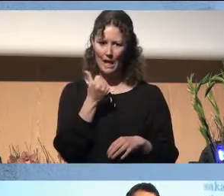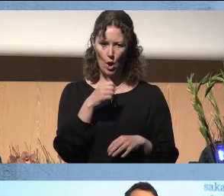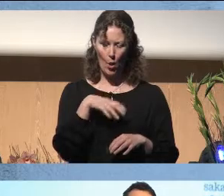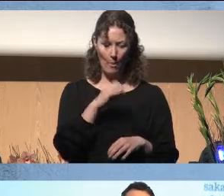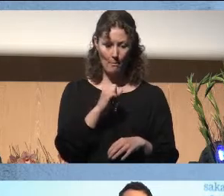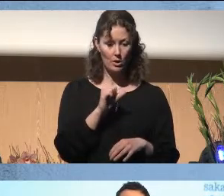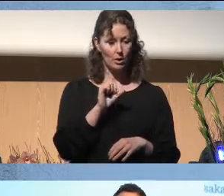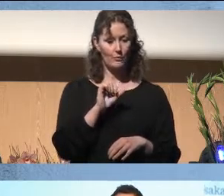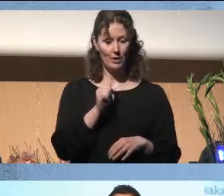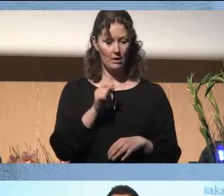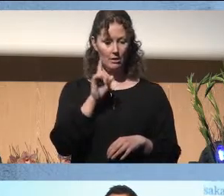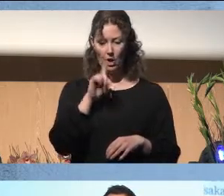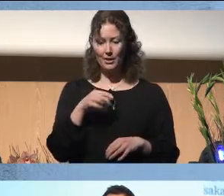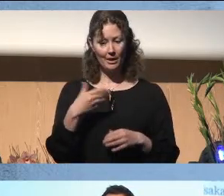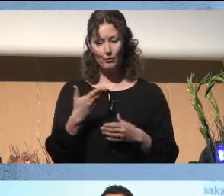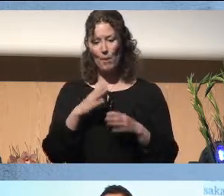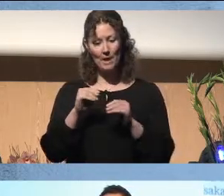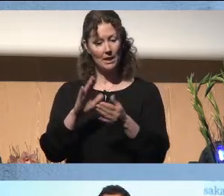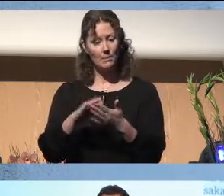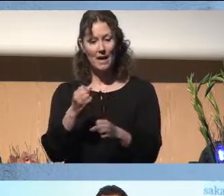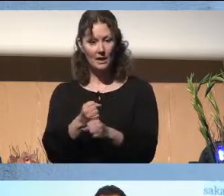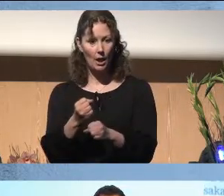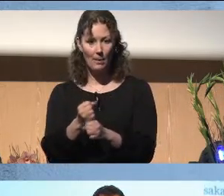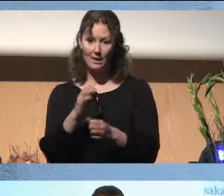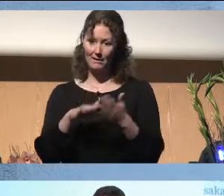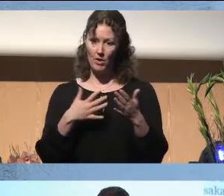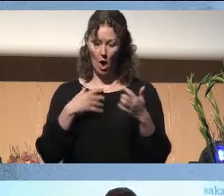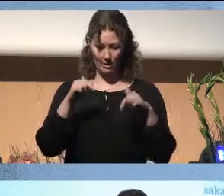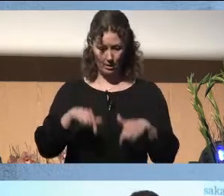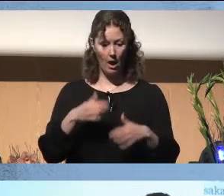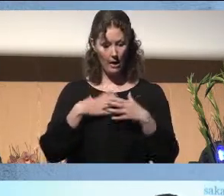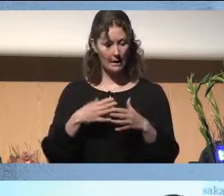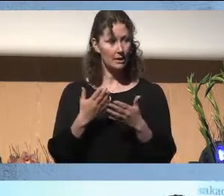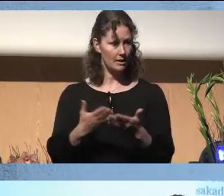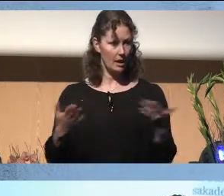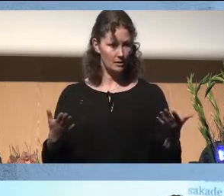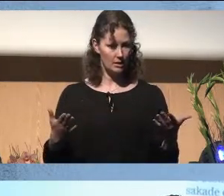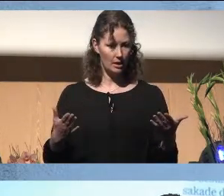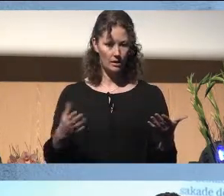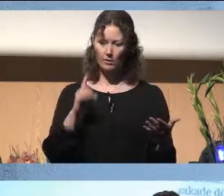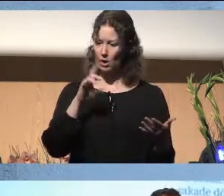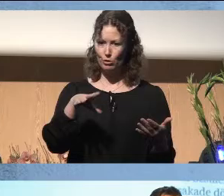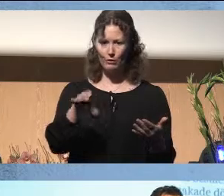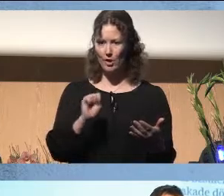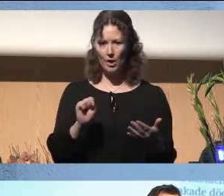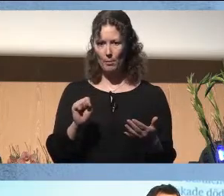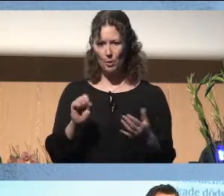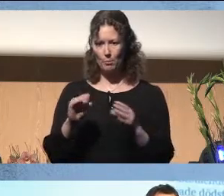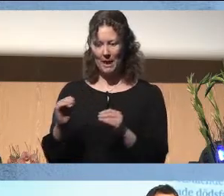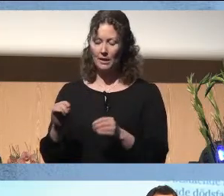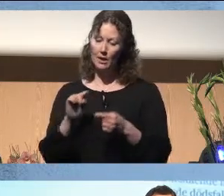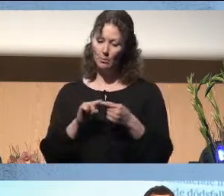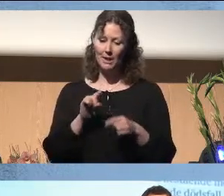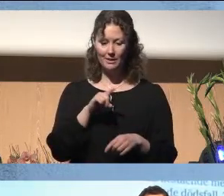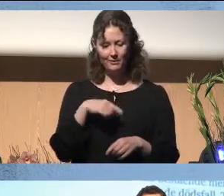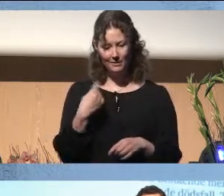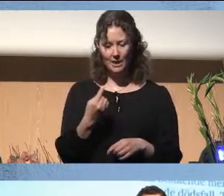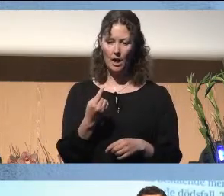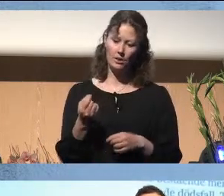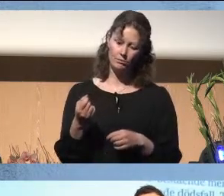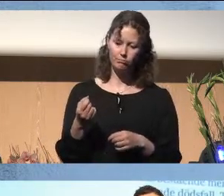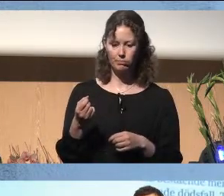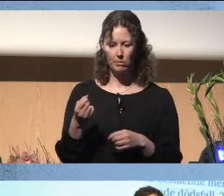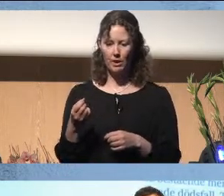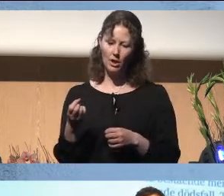kan inte få bättre medarbetare än vad vi har idag i hälsotjänsten. Det går inte att få tag på. Men vi har satt våra medarbetare i